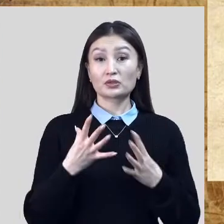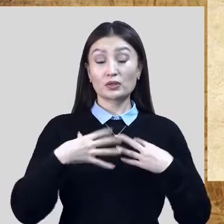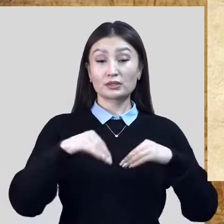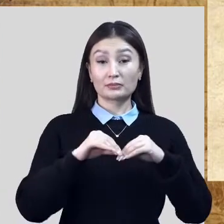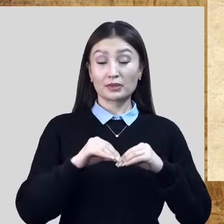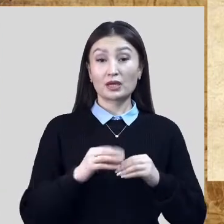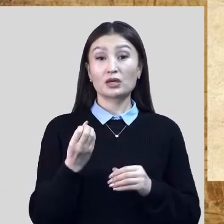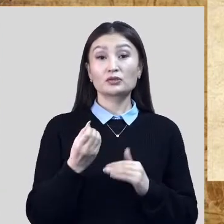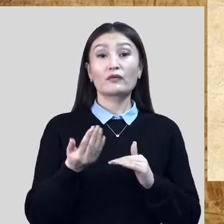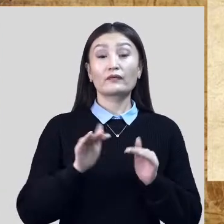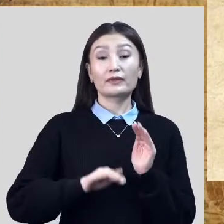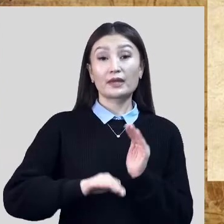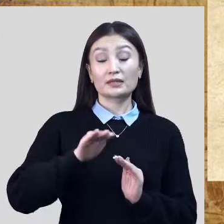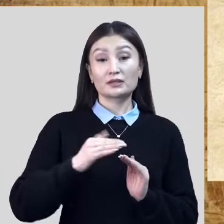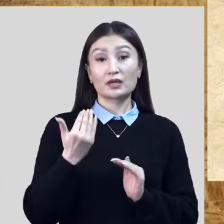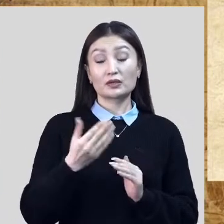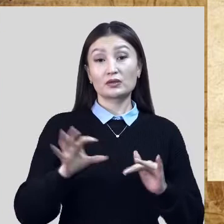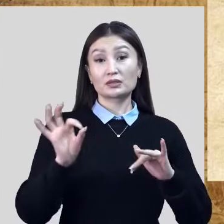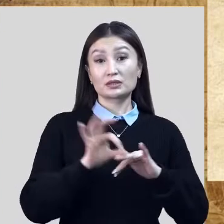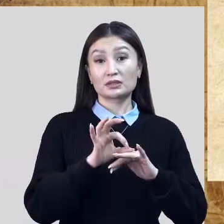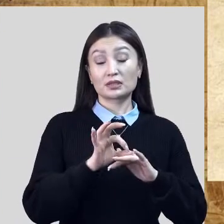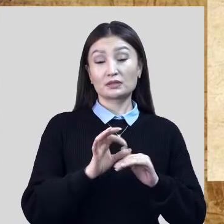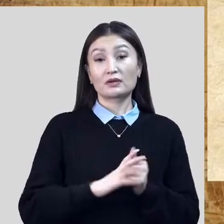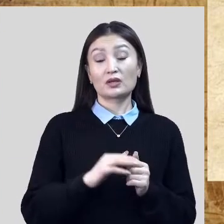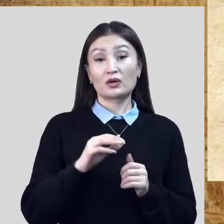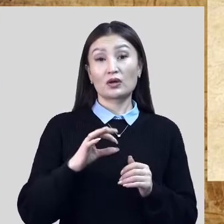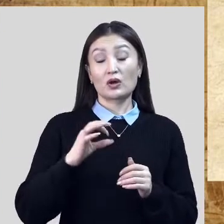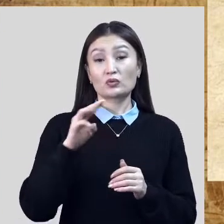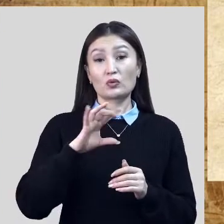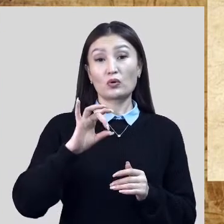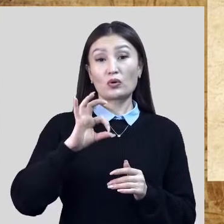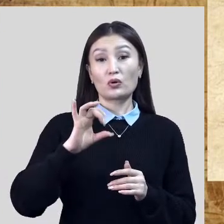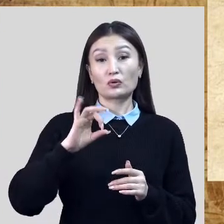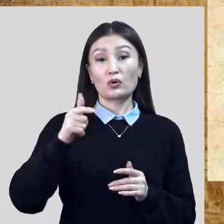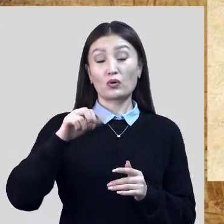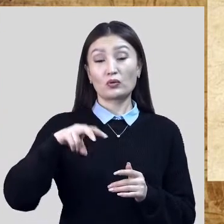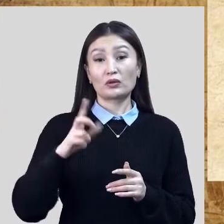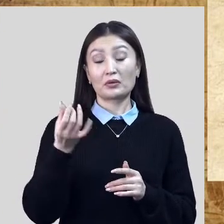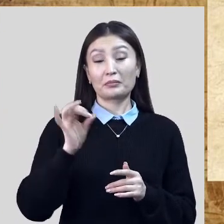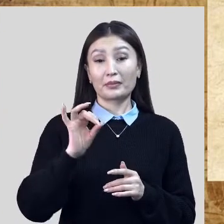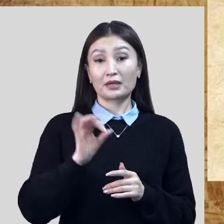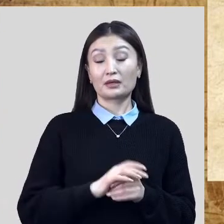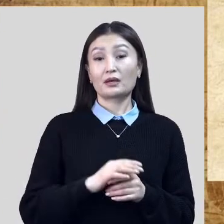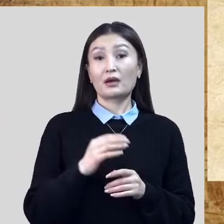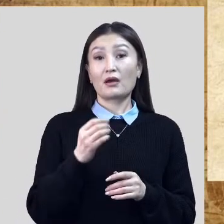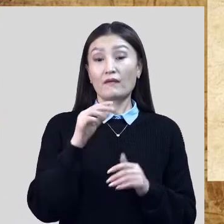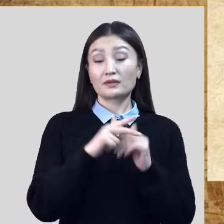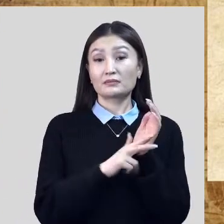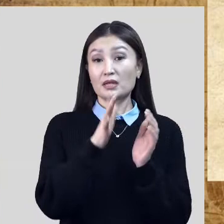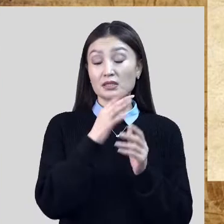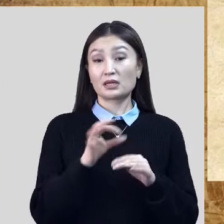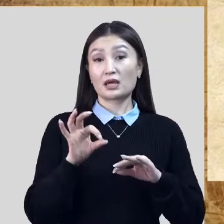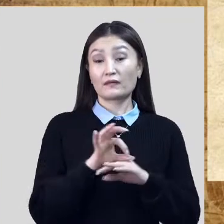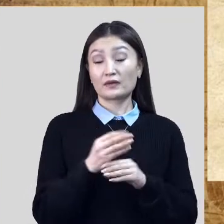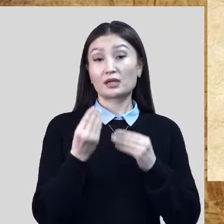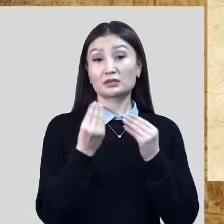семьи, еще в детстве ее засватали за сына Торогул-бия Кунсиита. В 18 лет ее выдали